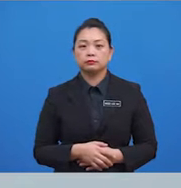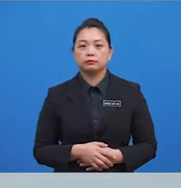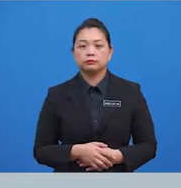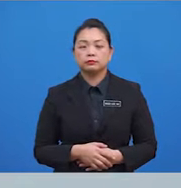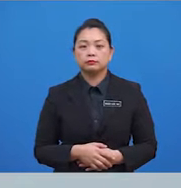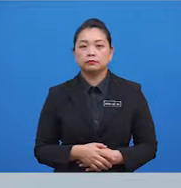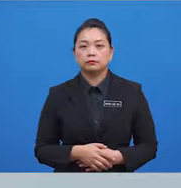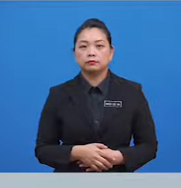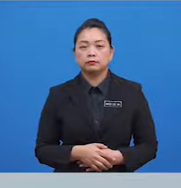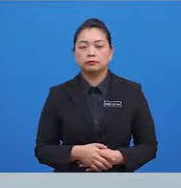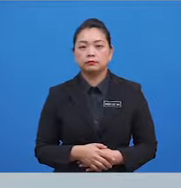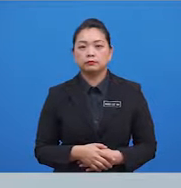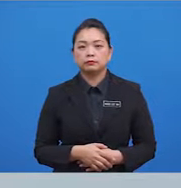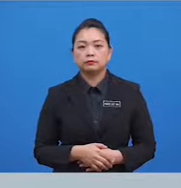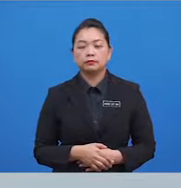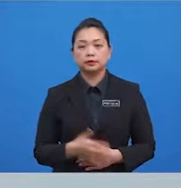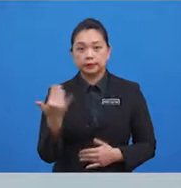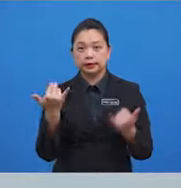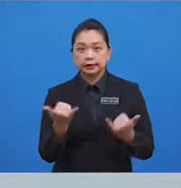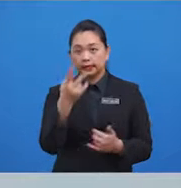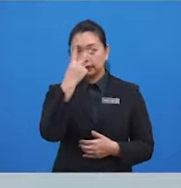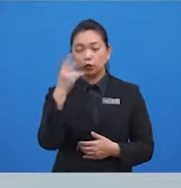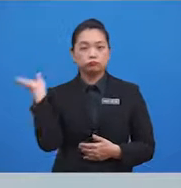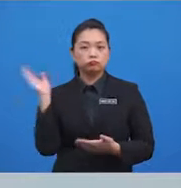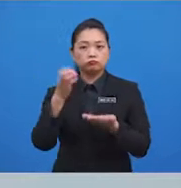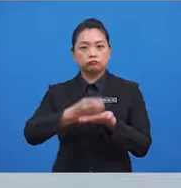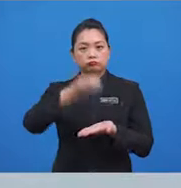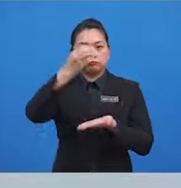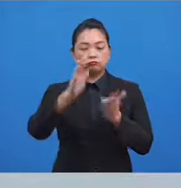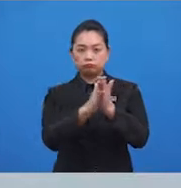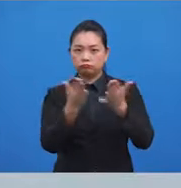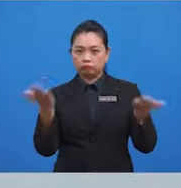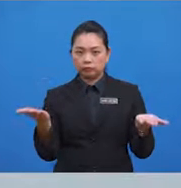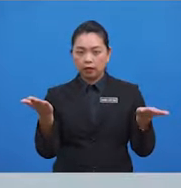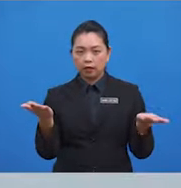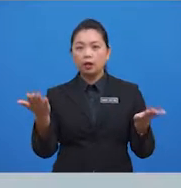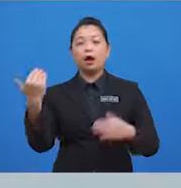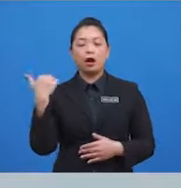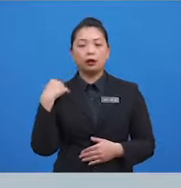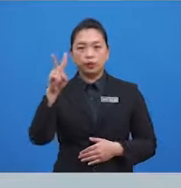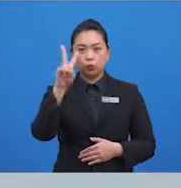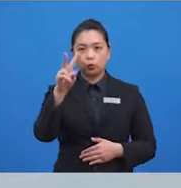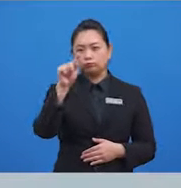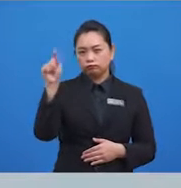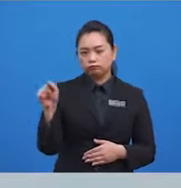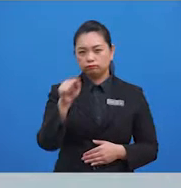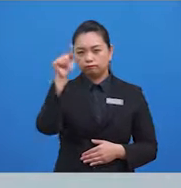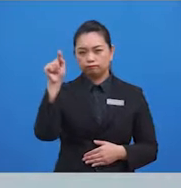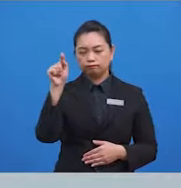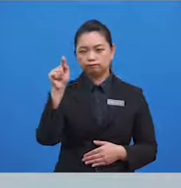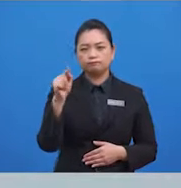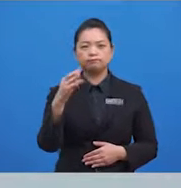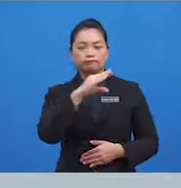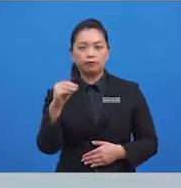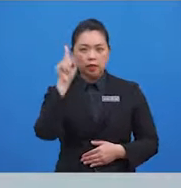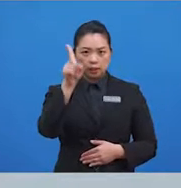Paparan kelima ialah bentuk silinder. Bentangannya mempunyai 2 permukaan berbentuk bulatan